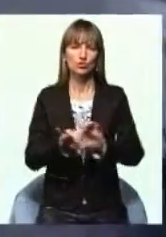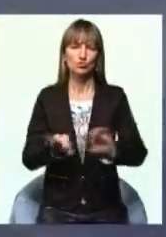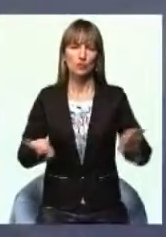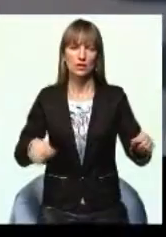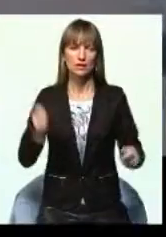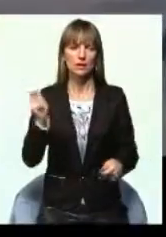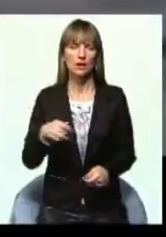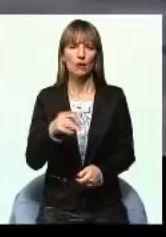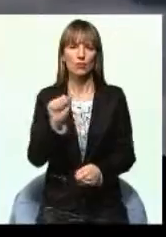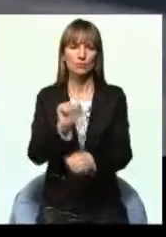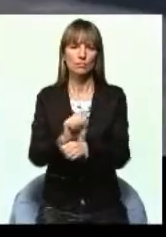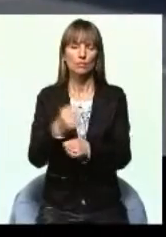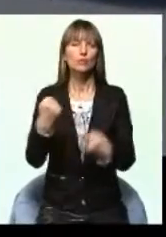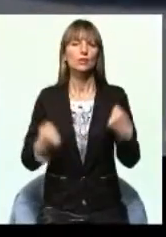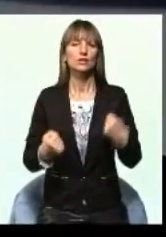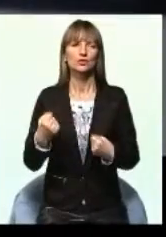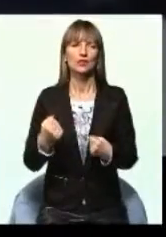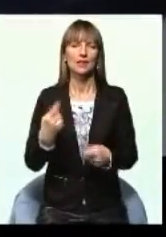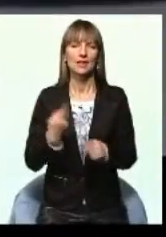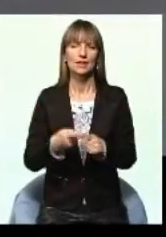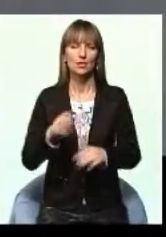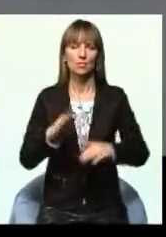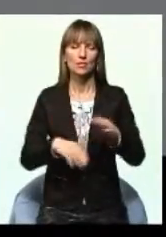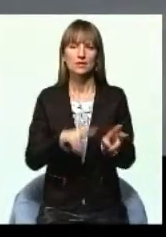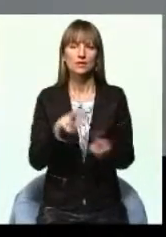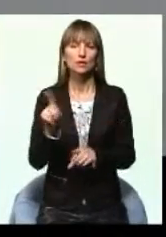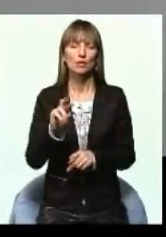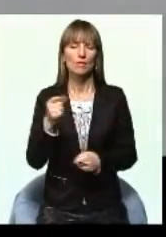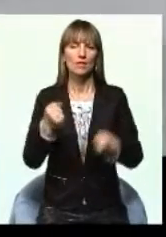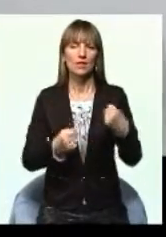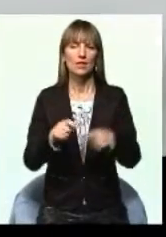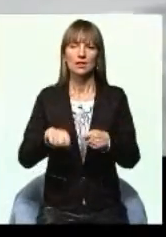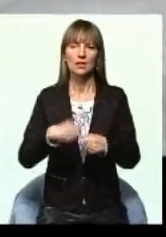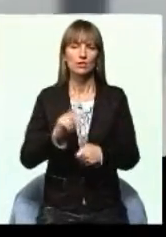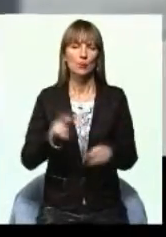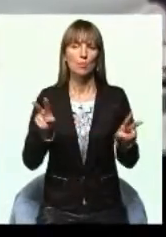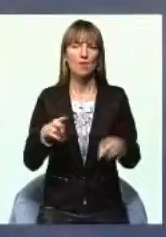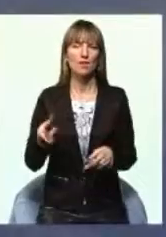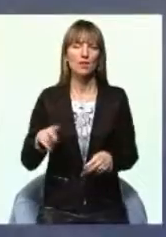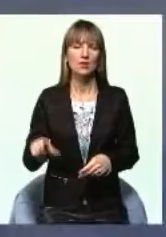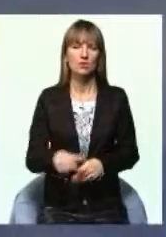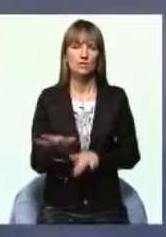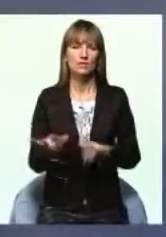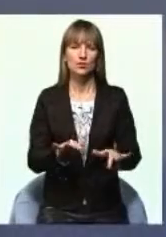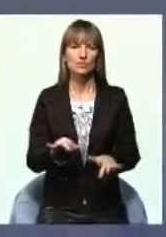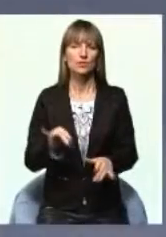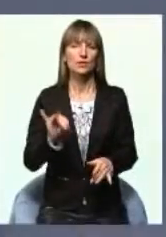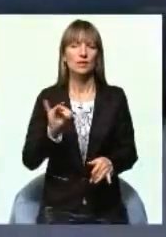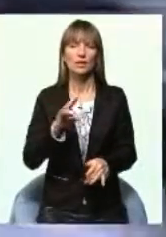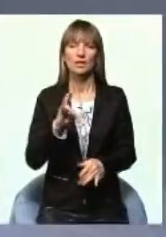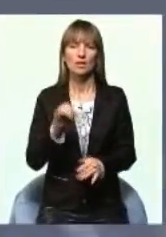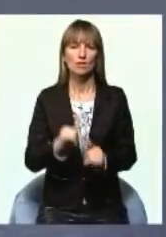часу вони зупиняють автомобілістів. Ці фахівці стежать, щоб водії не порушували правил дорожнього руху, не